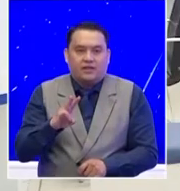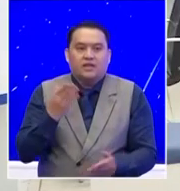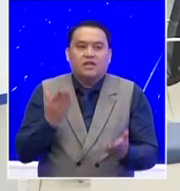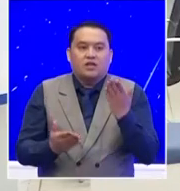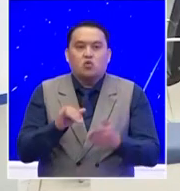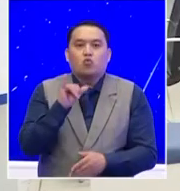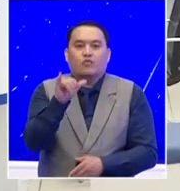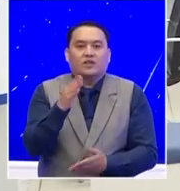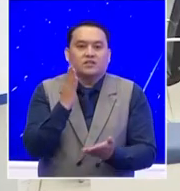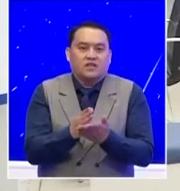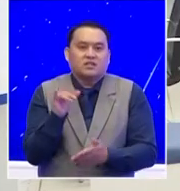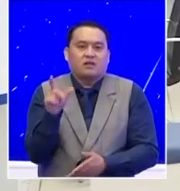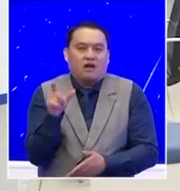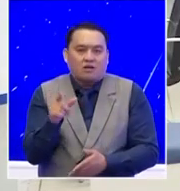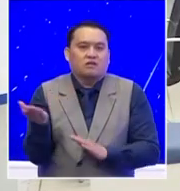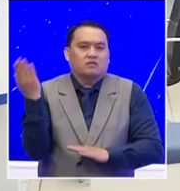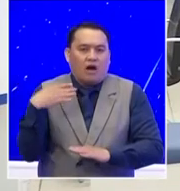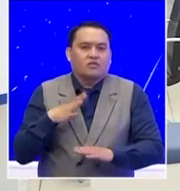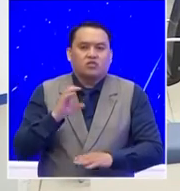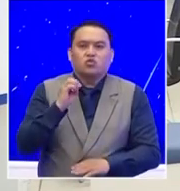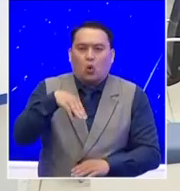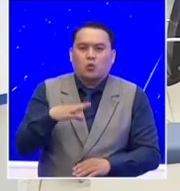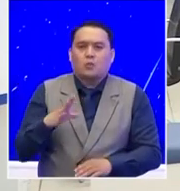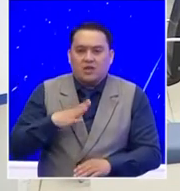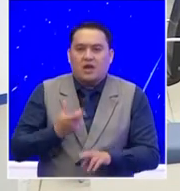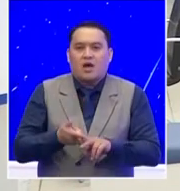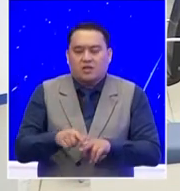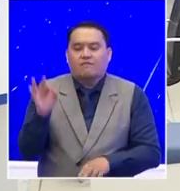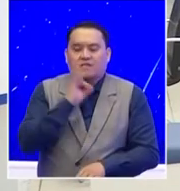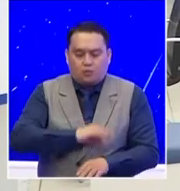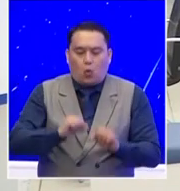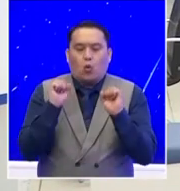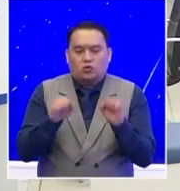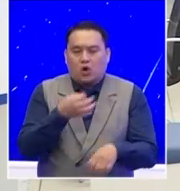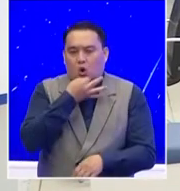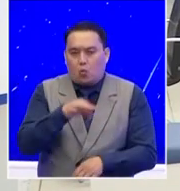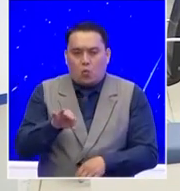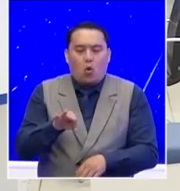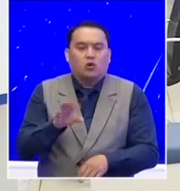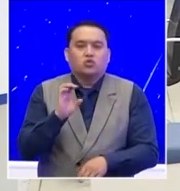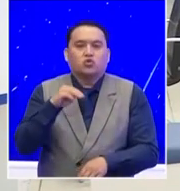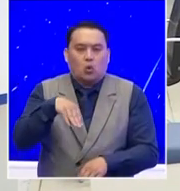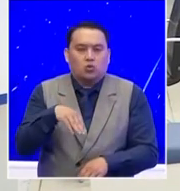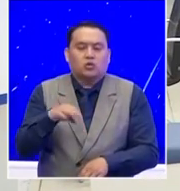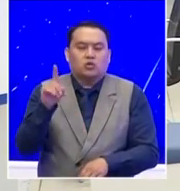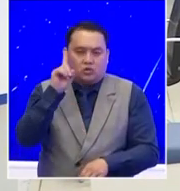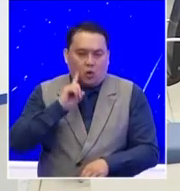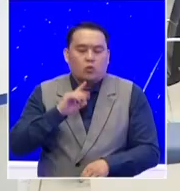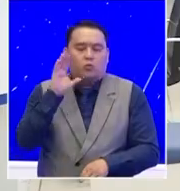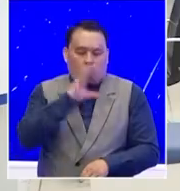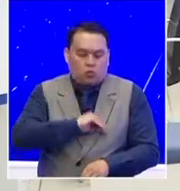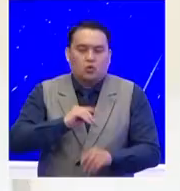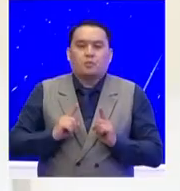вас есть карточки, или раньше были открыты счета, можно эти счета воспользоваться. Любой счет пригоден для этого, деньги